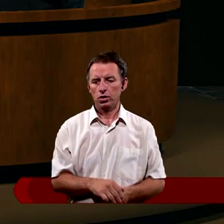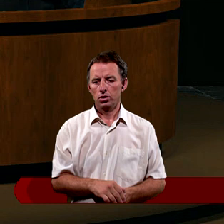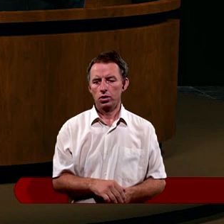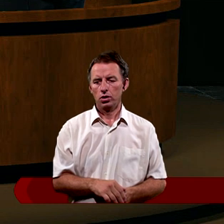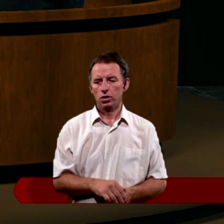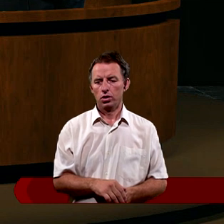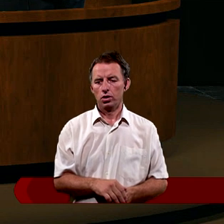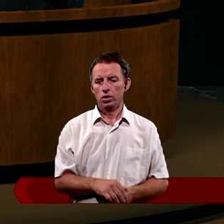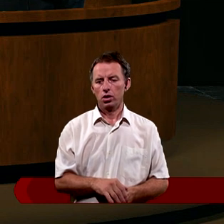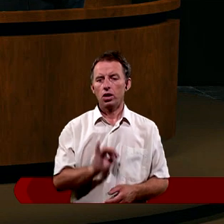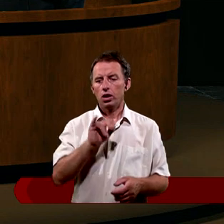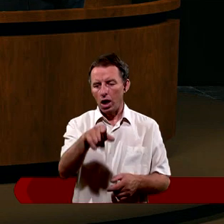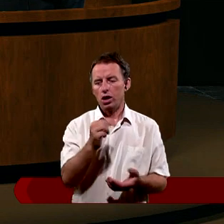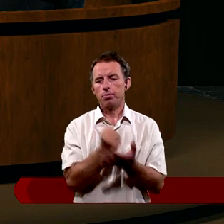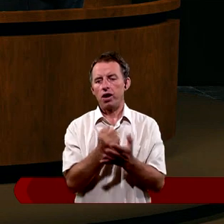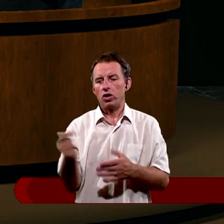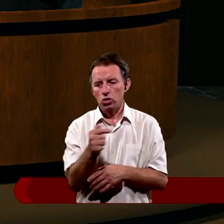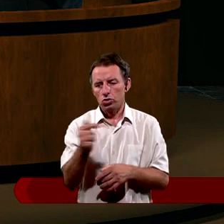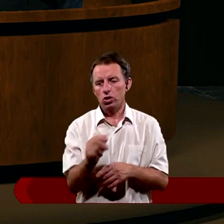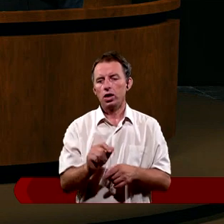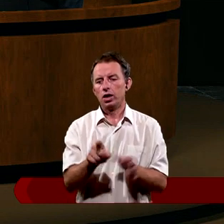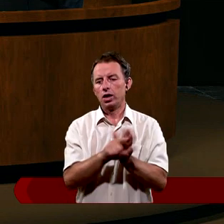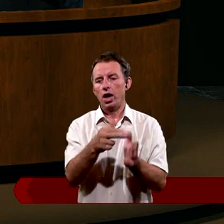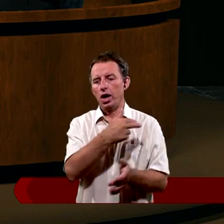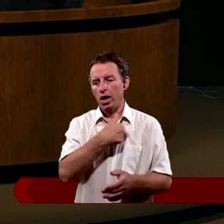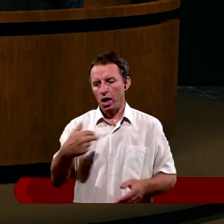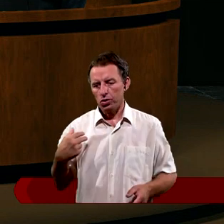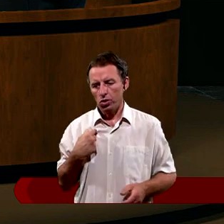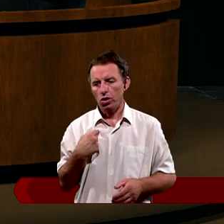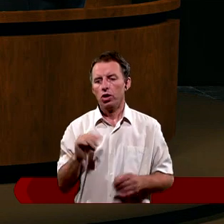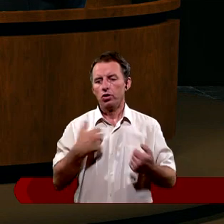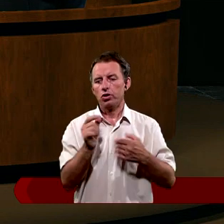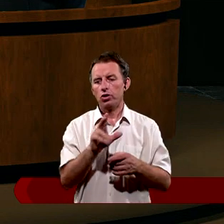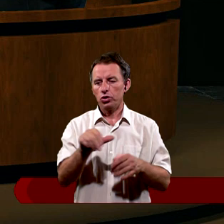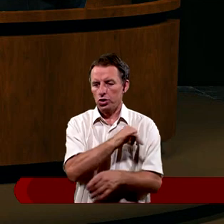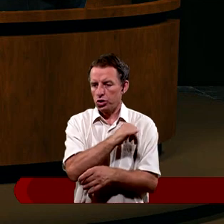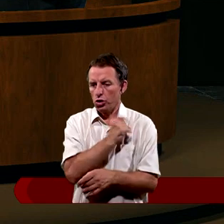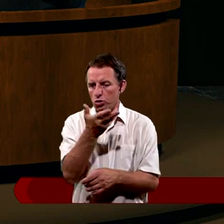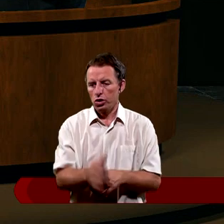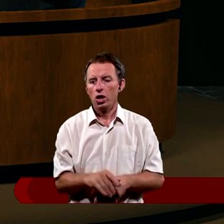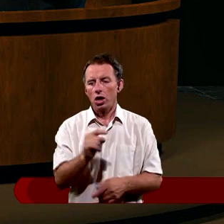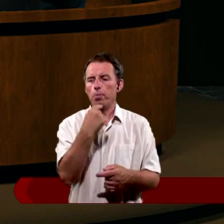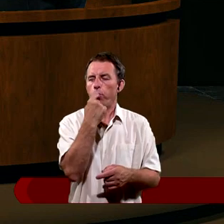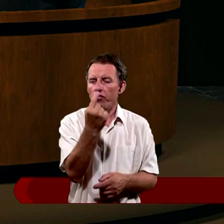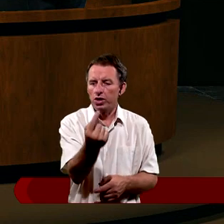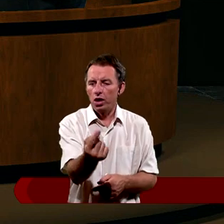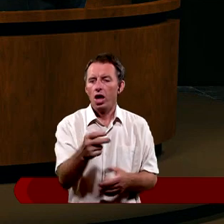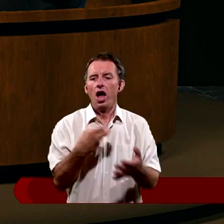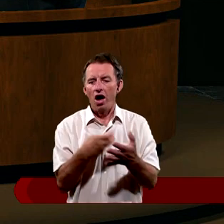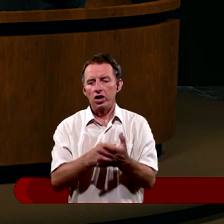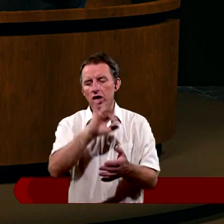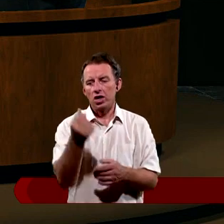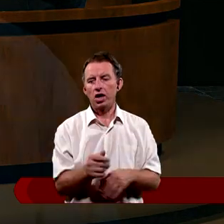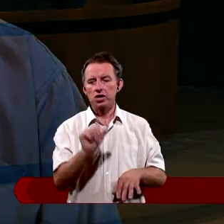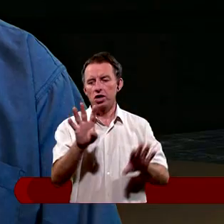Jak powiedziałem, sprawa dotyczy przede wszystkim przyznania się do własnej grzeszności. Zresztą tak jak jest tu powiedziane w 1